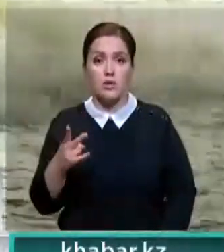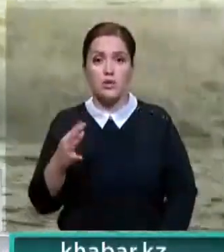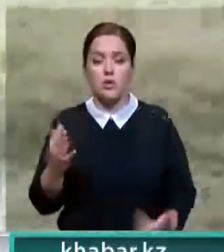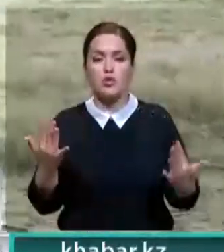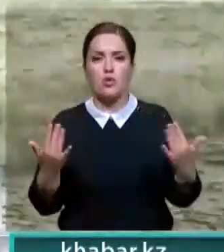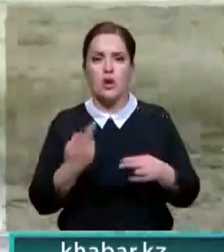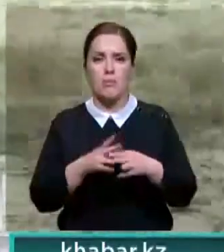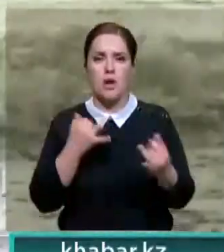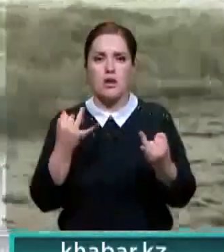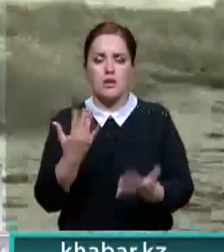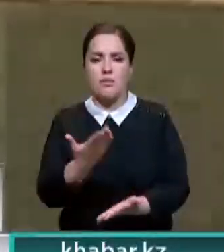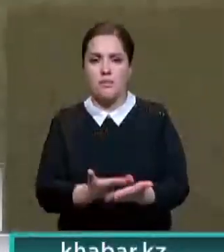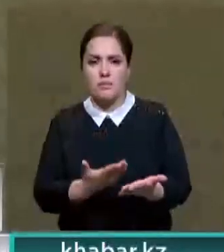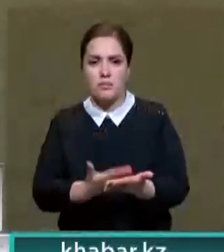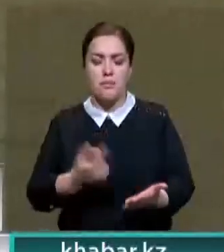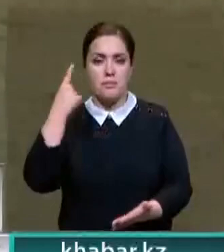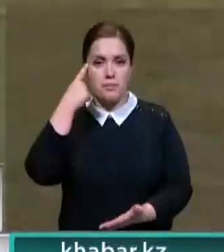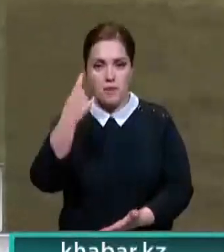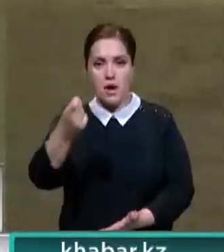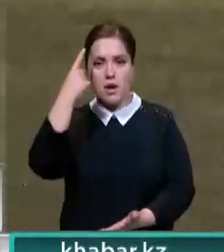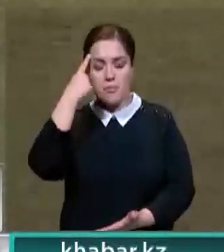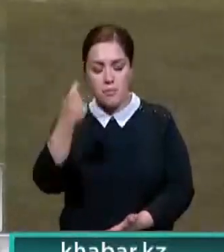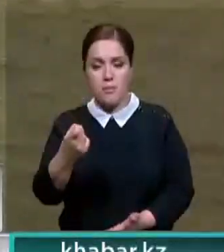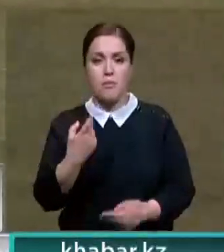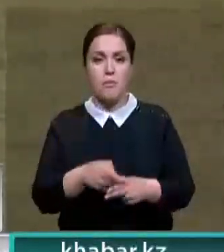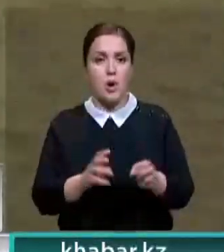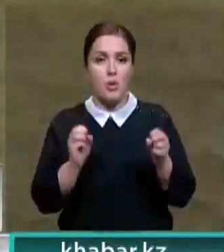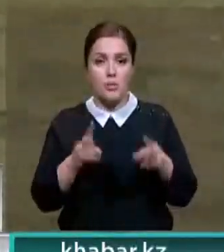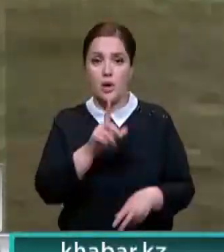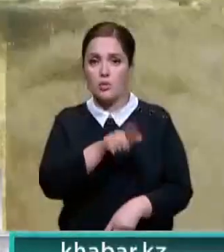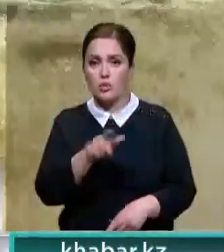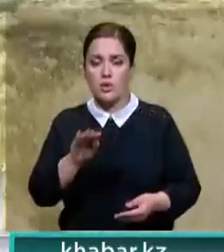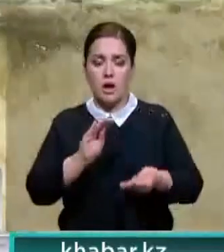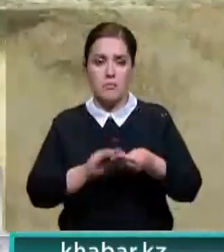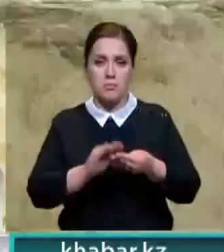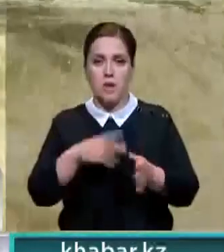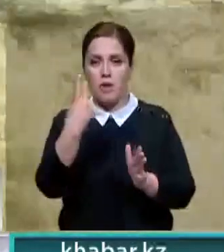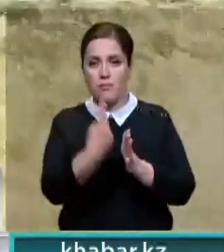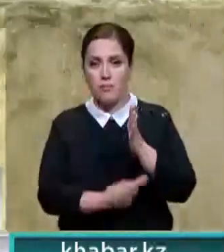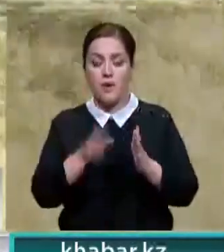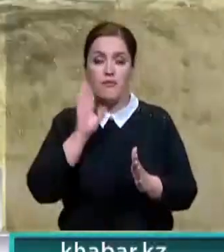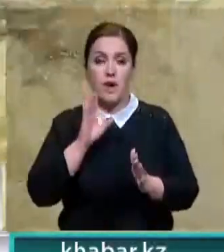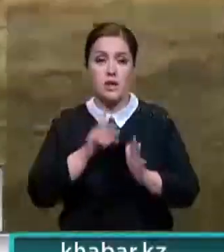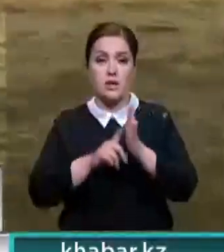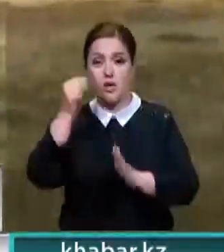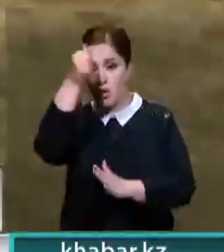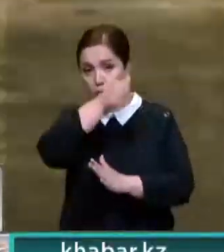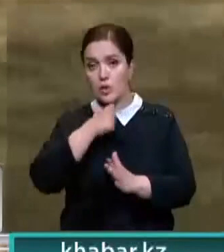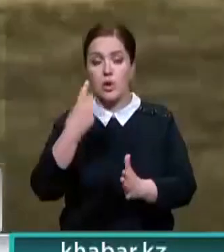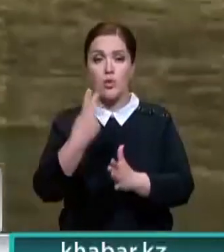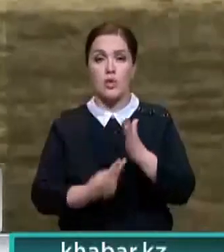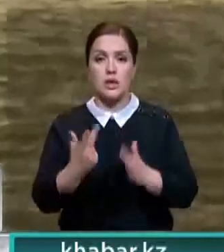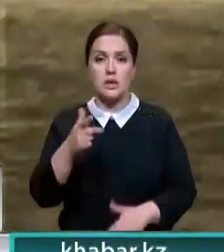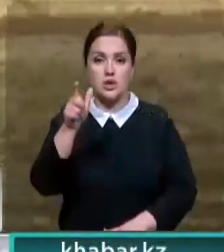бы бесед они ни проводили и не предупреждали о возможных последствиях, люди по-прежнему гибнут. С начала года в столице уже утонули 3